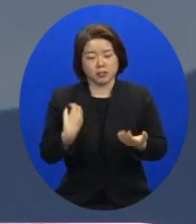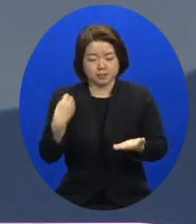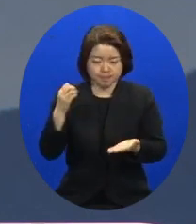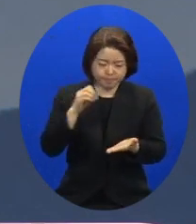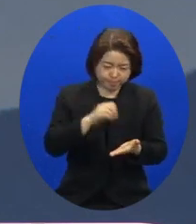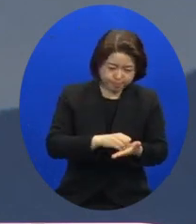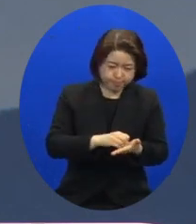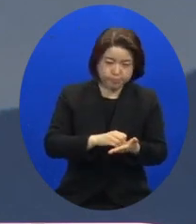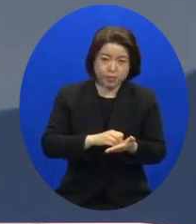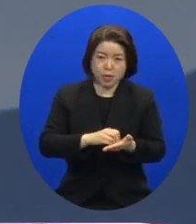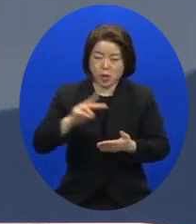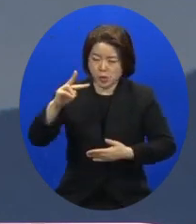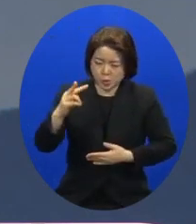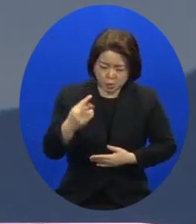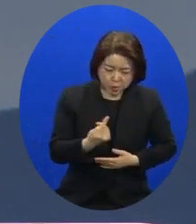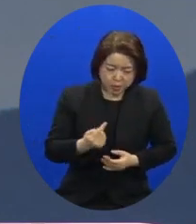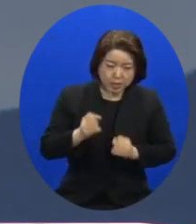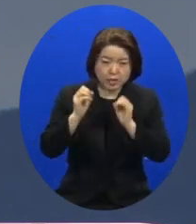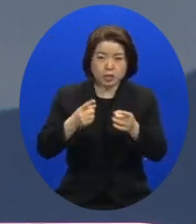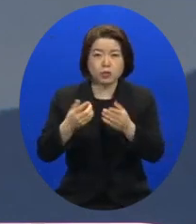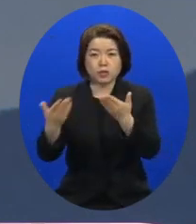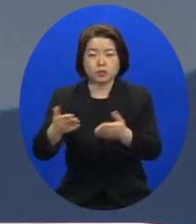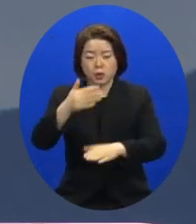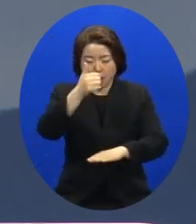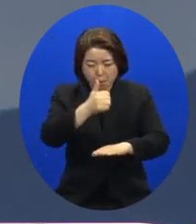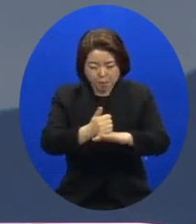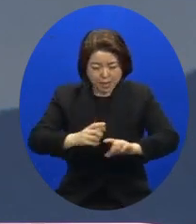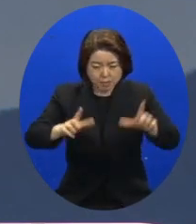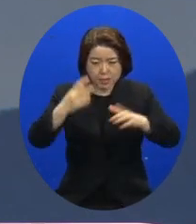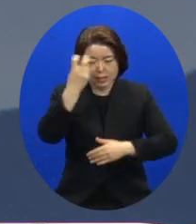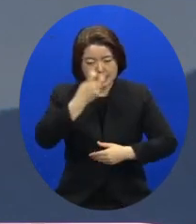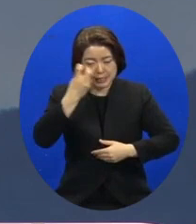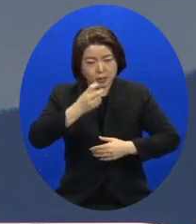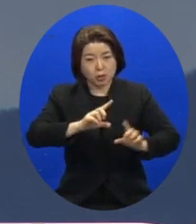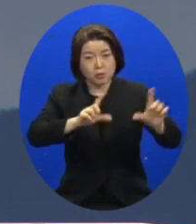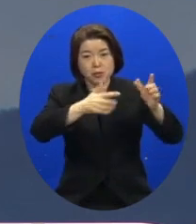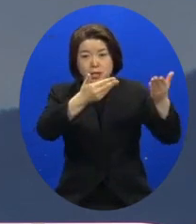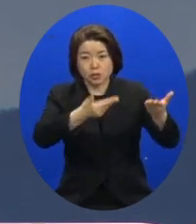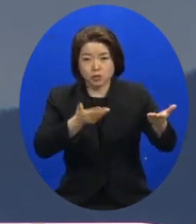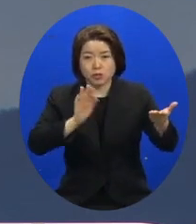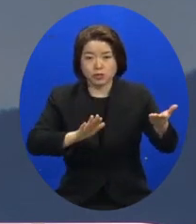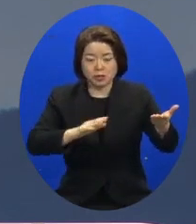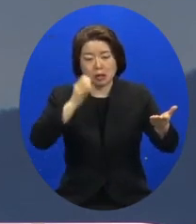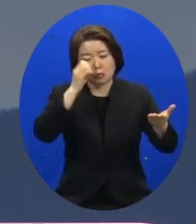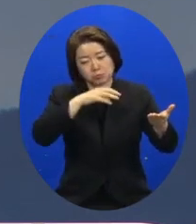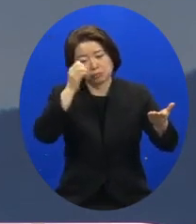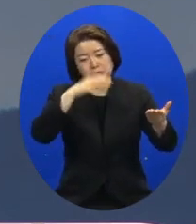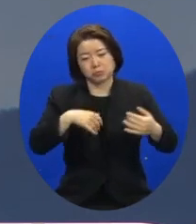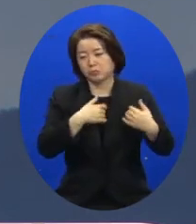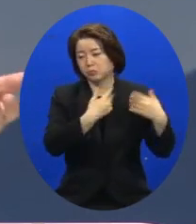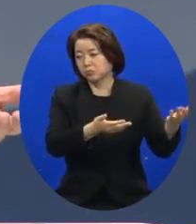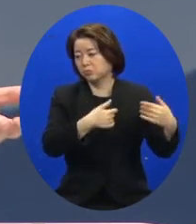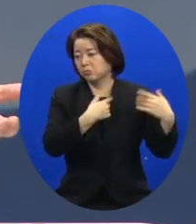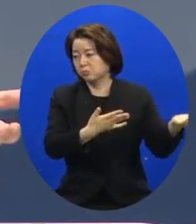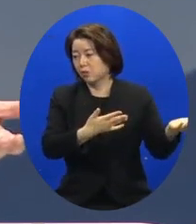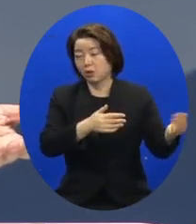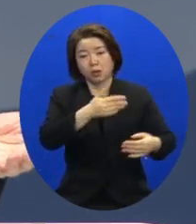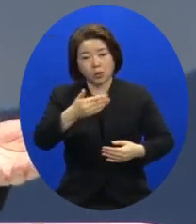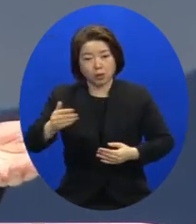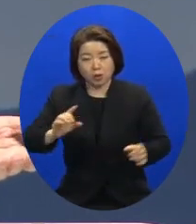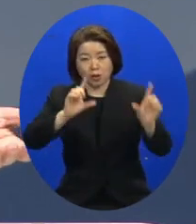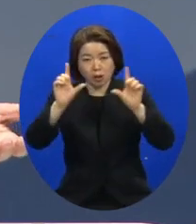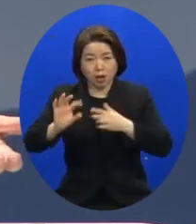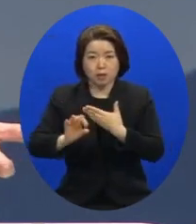기회를 주시고 마지막 날을 점검할 날을 주셨는데도 그냥 무심히 지나가 버리면 나중에